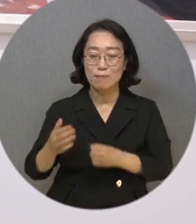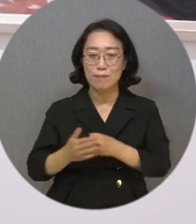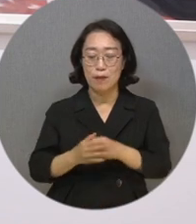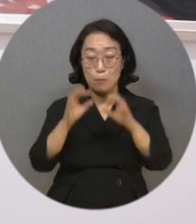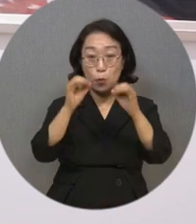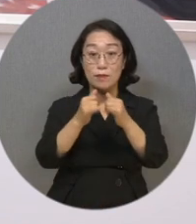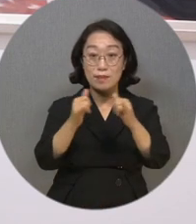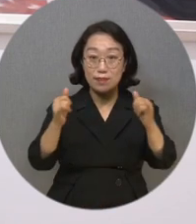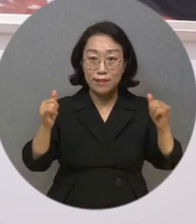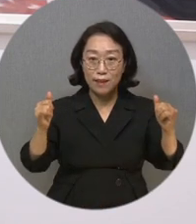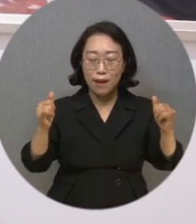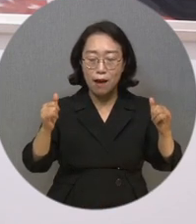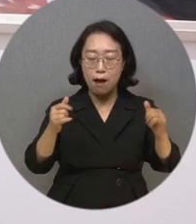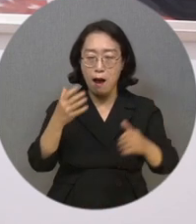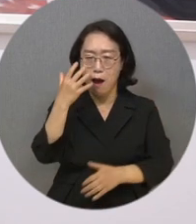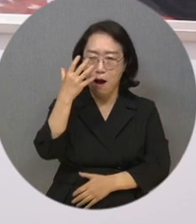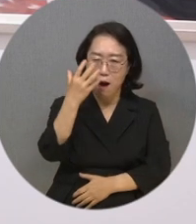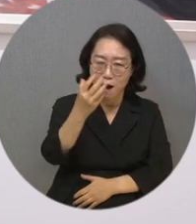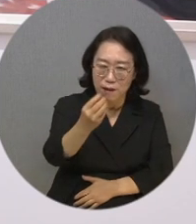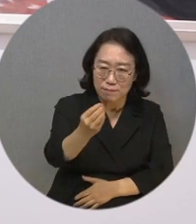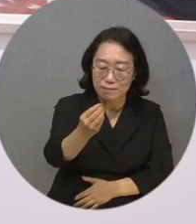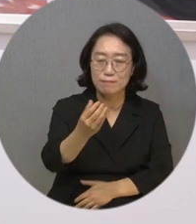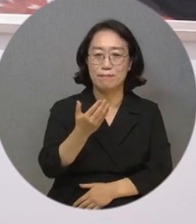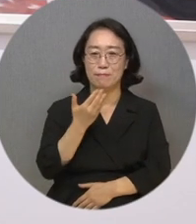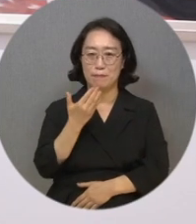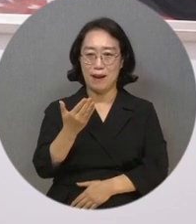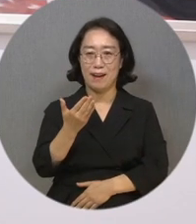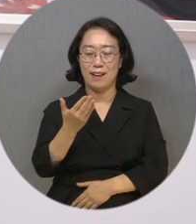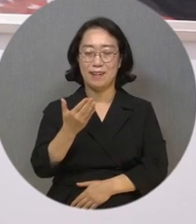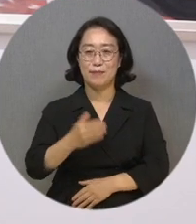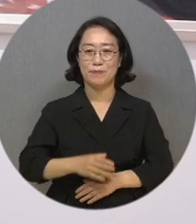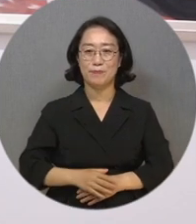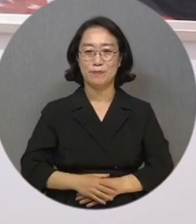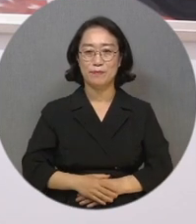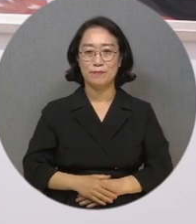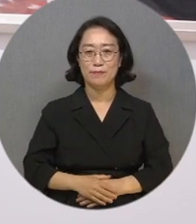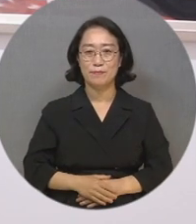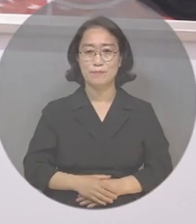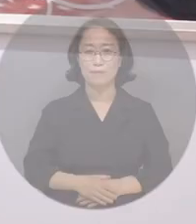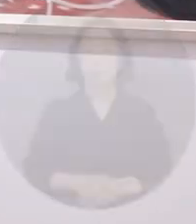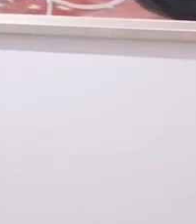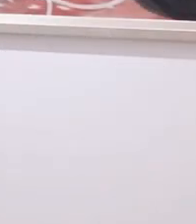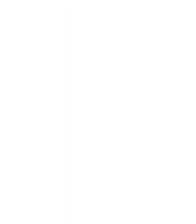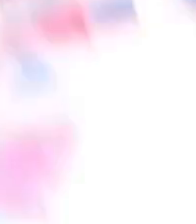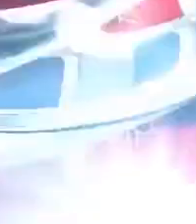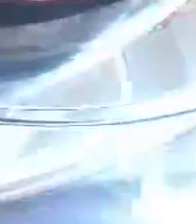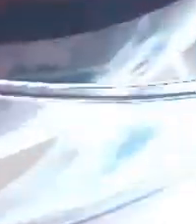관람객들을 다가서게 하고 있습니다. 복지TV 뉴스 배은아입니다.